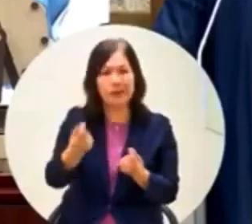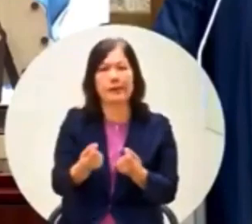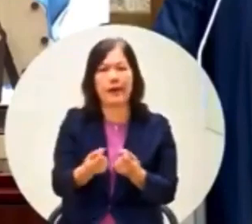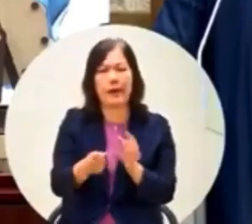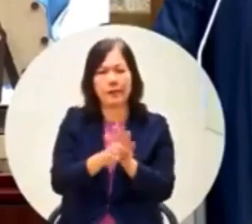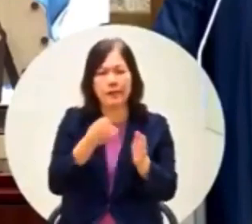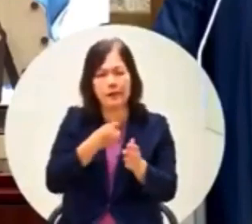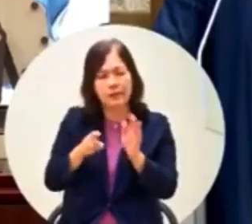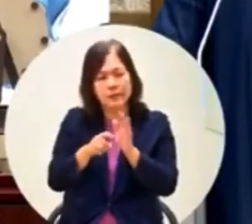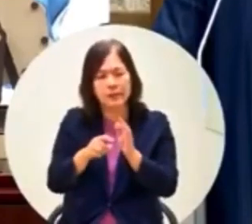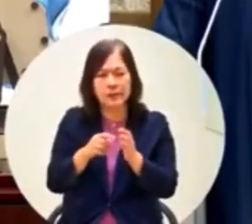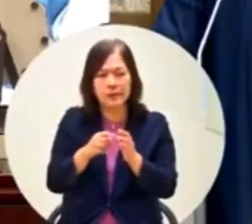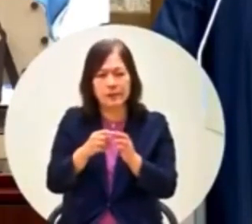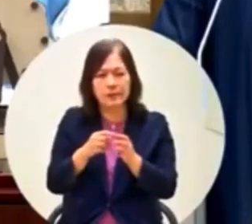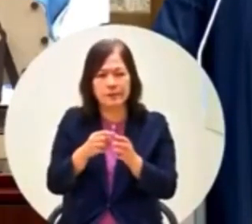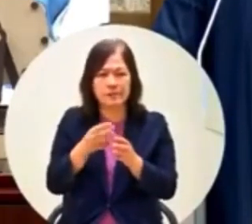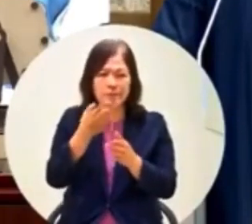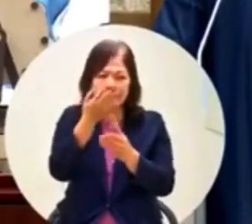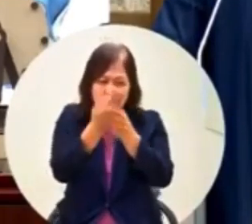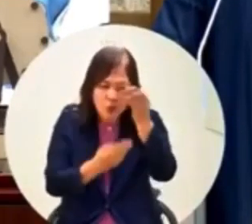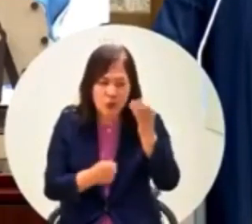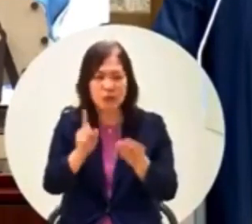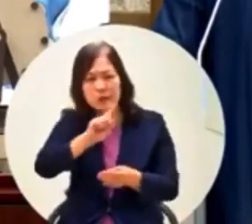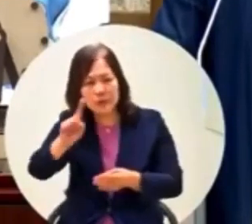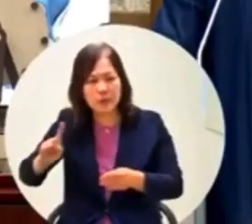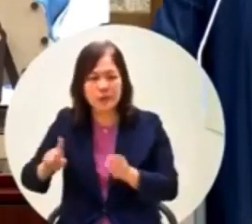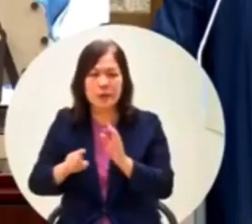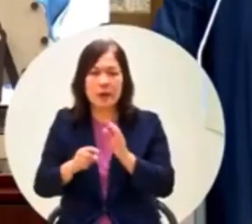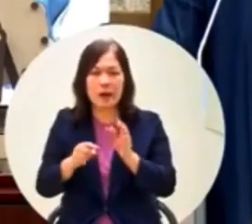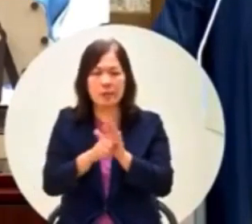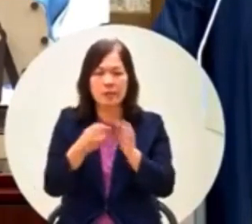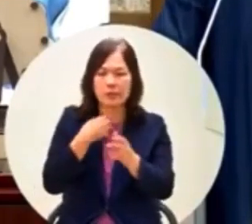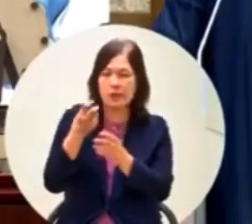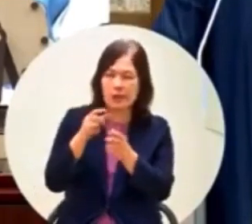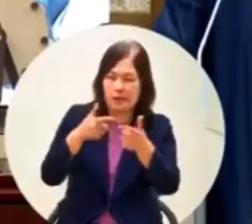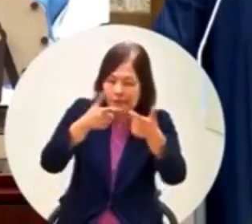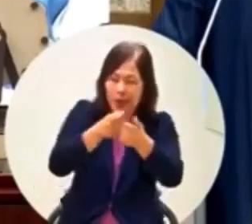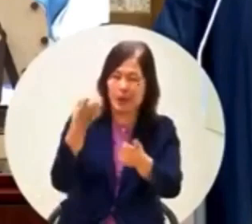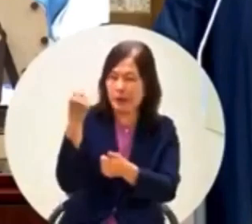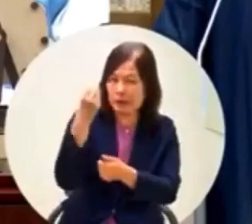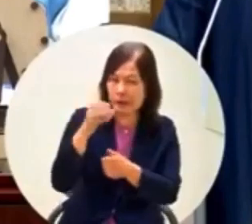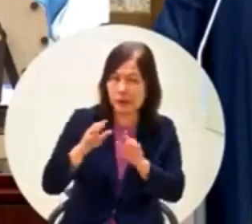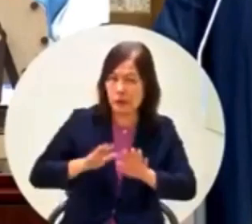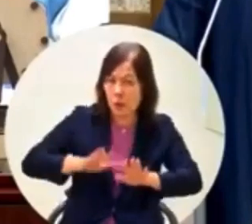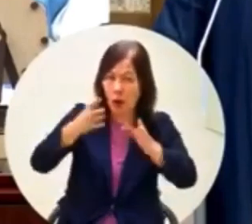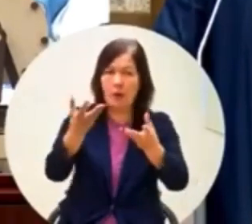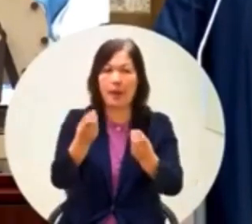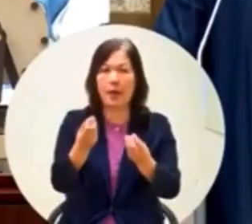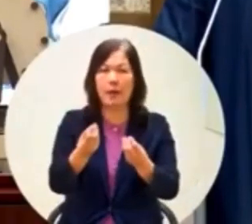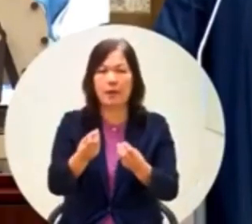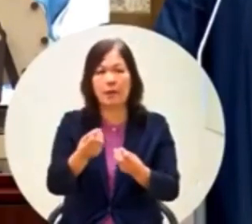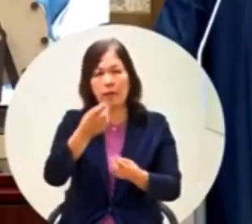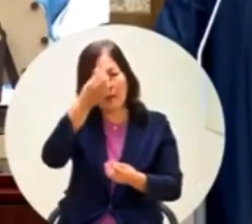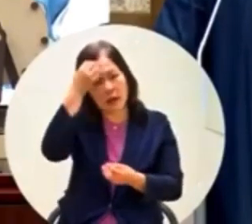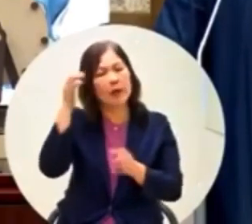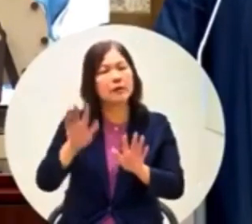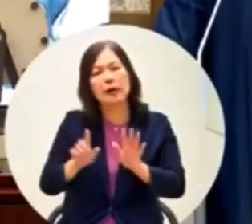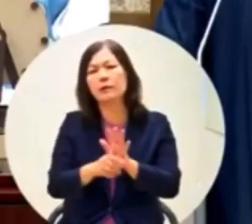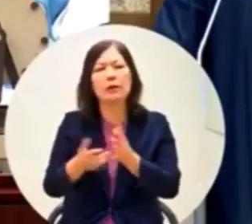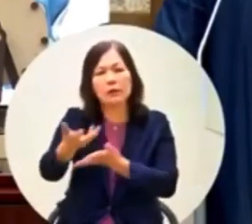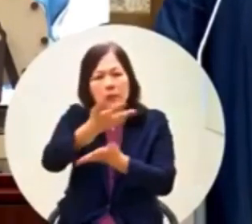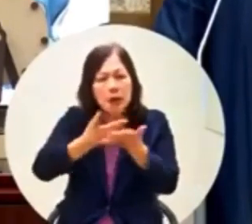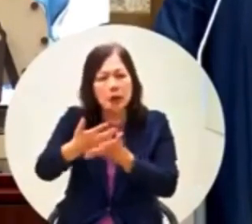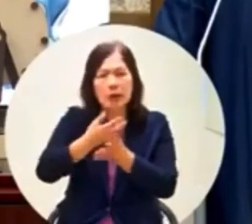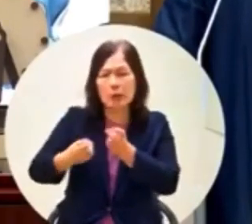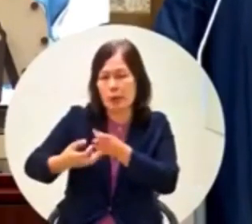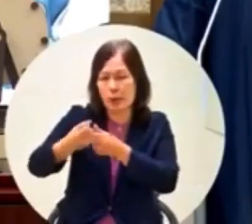了气了，我们已经没有办法符合新式的潮流了。但在这里跟刘德利议员有这个机会交换我的想法，